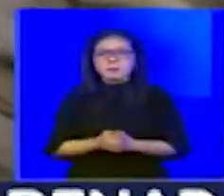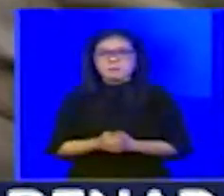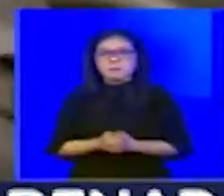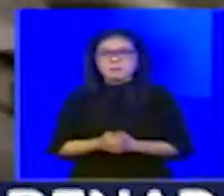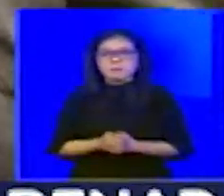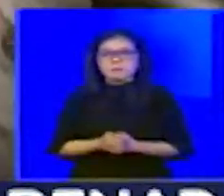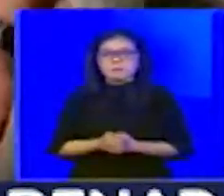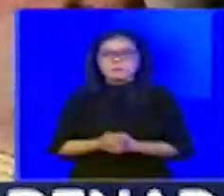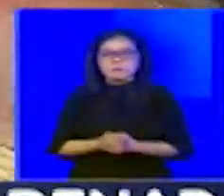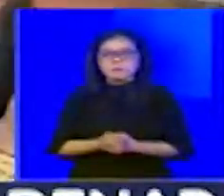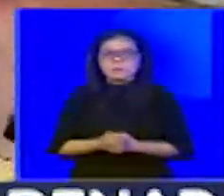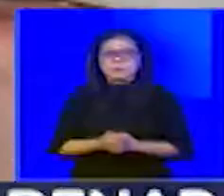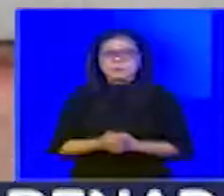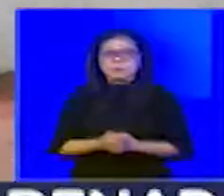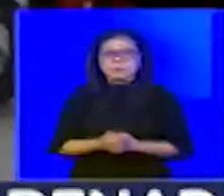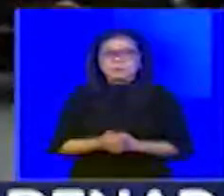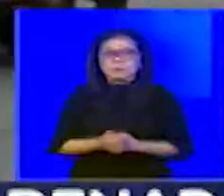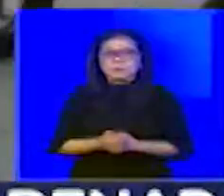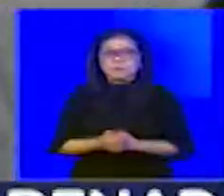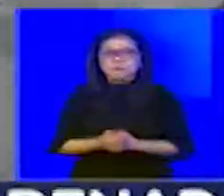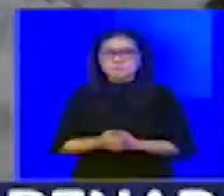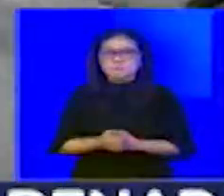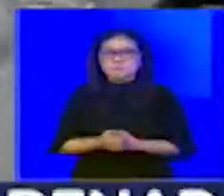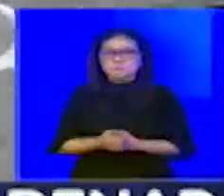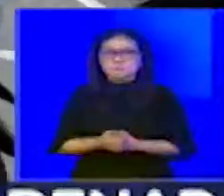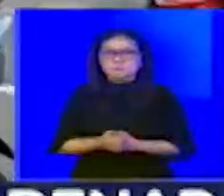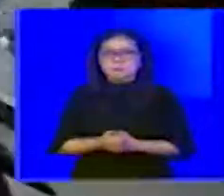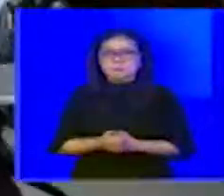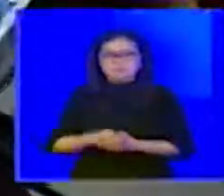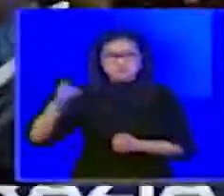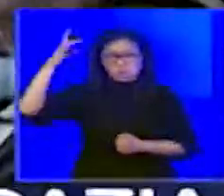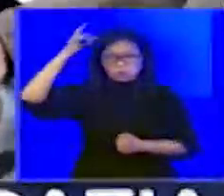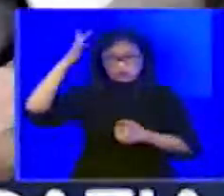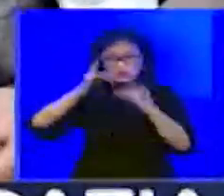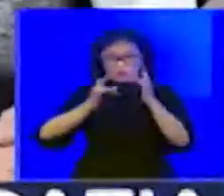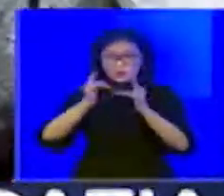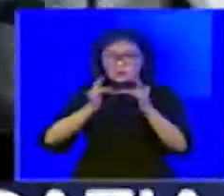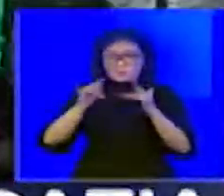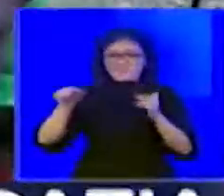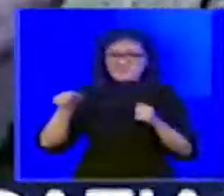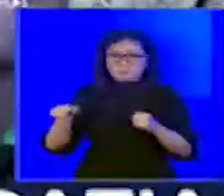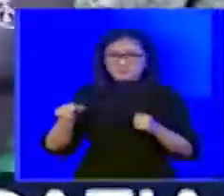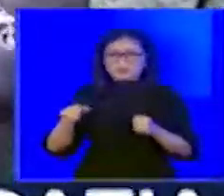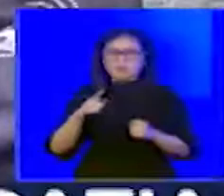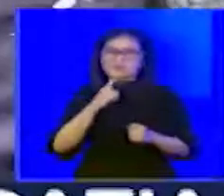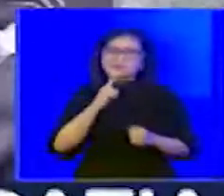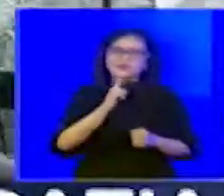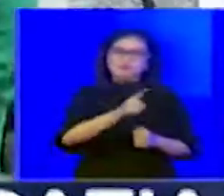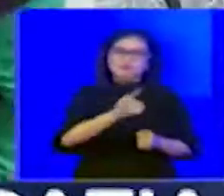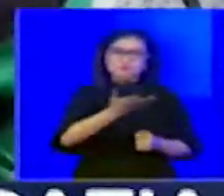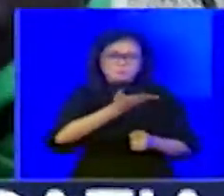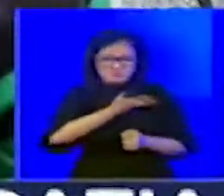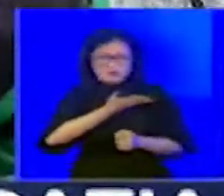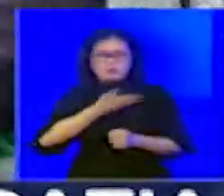orang marah-marah Pak. Buat dagang. Pengemudi ojek online ini akhirnya bersedia ditindak dengan menjalani sanksi sosial.